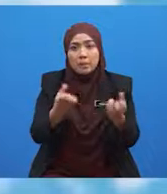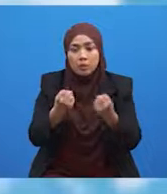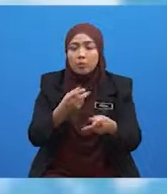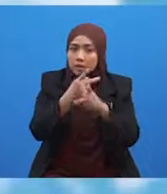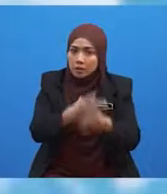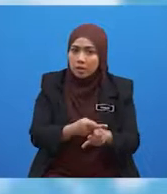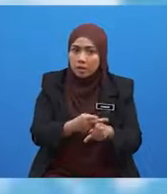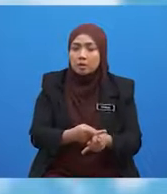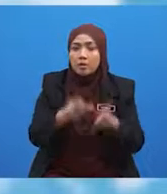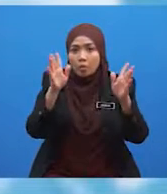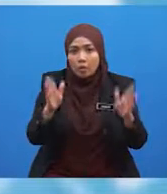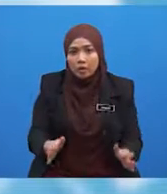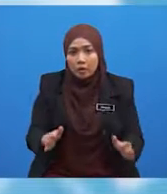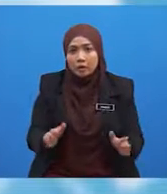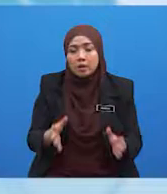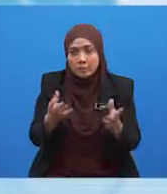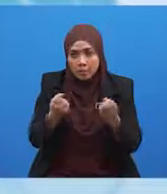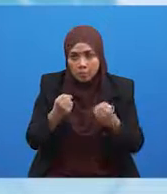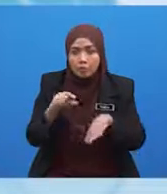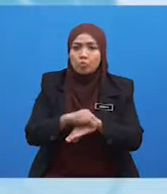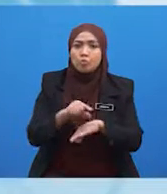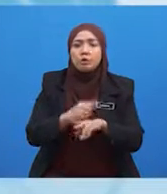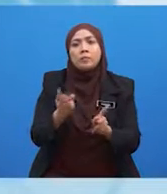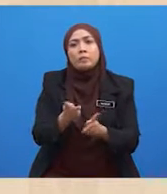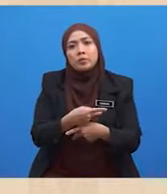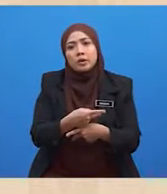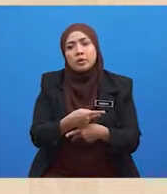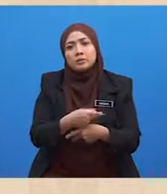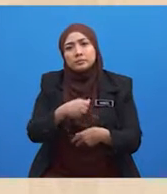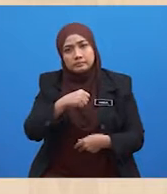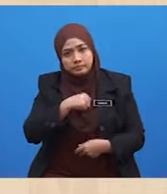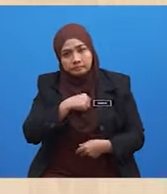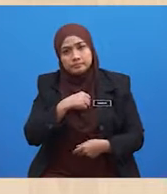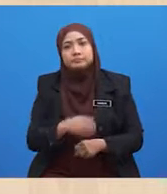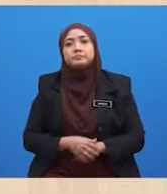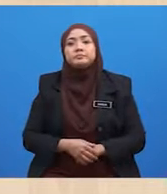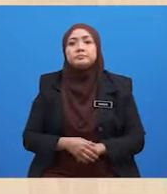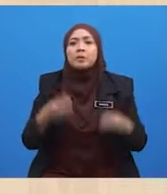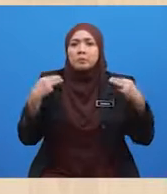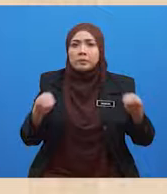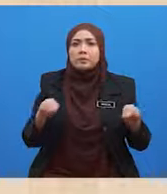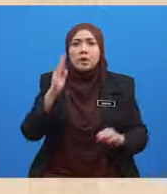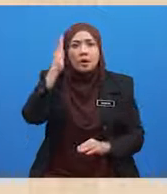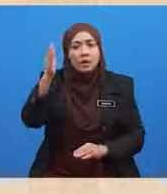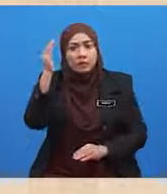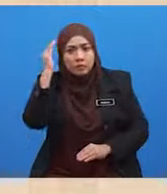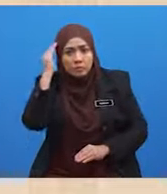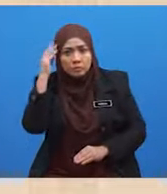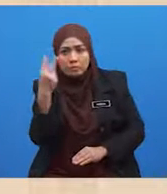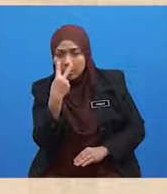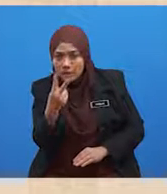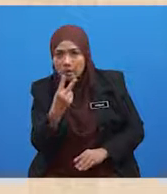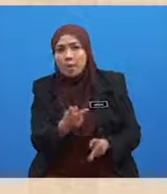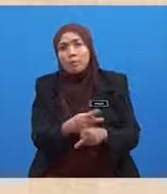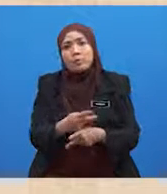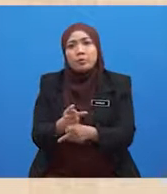pelanggan yang menggunakan mudanya diperingkat ini juga pihak pemasak akan mengenal pasti barang